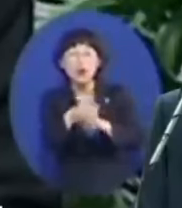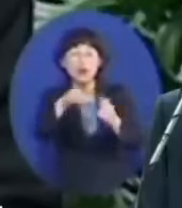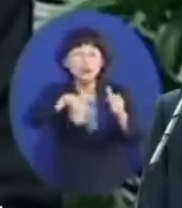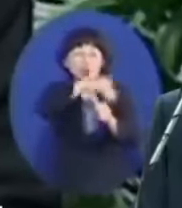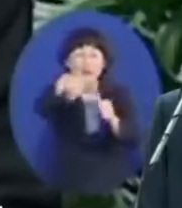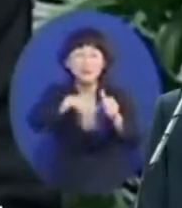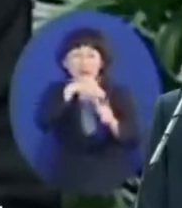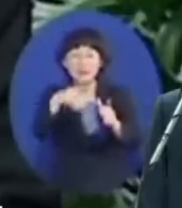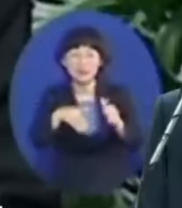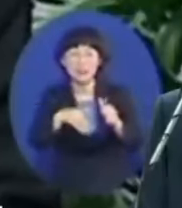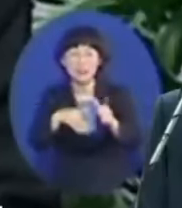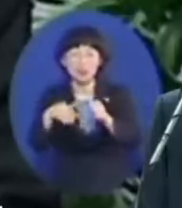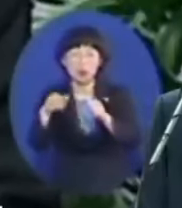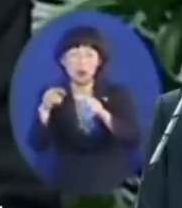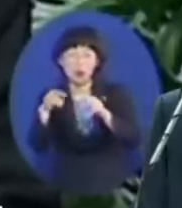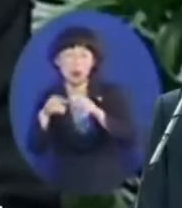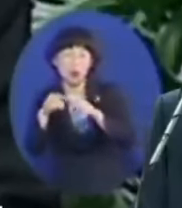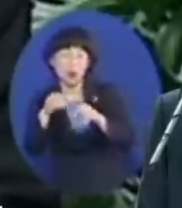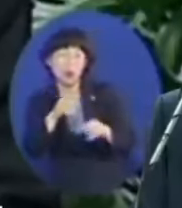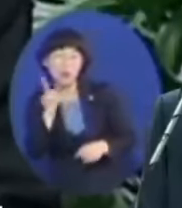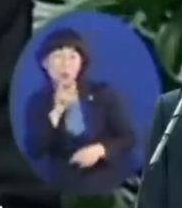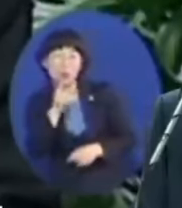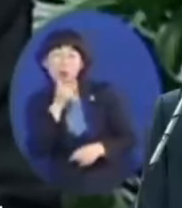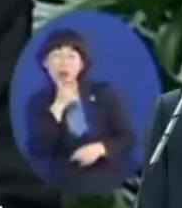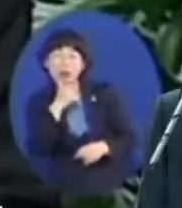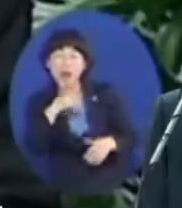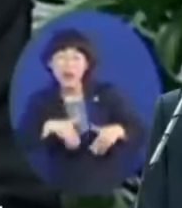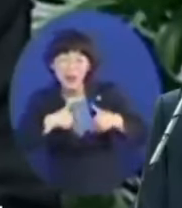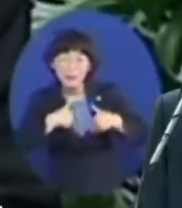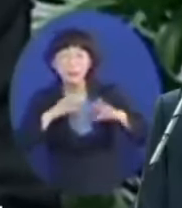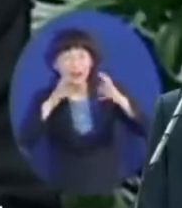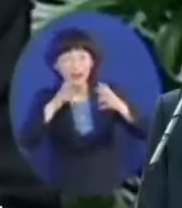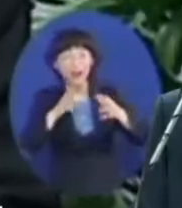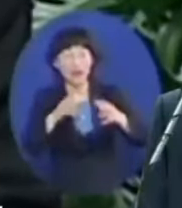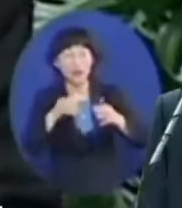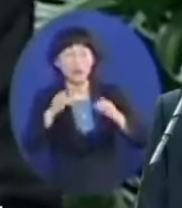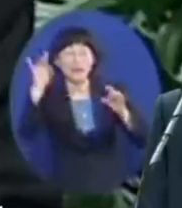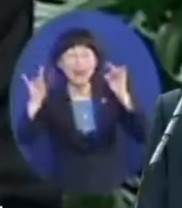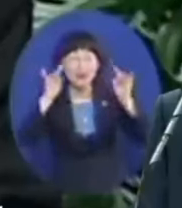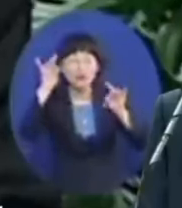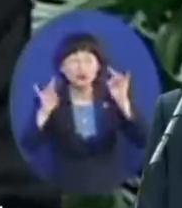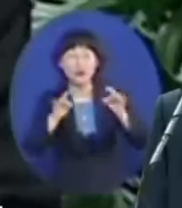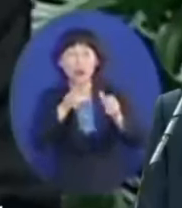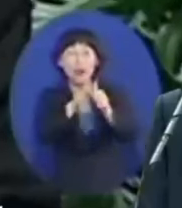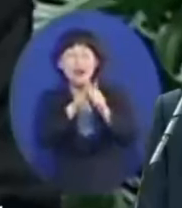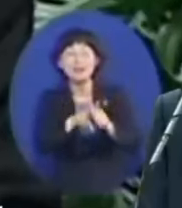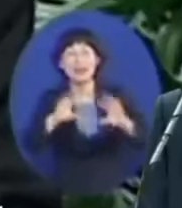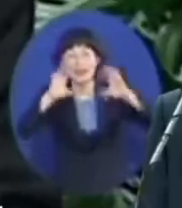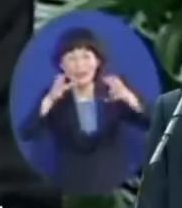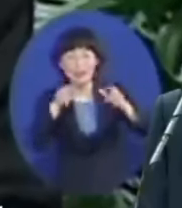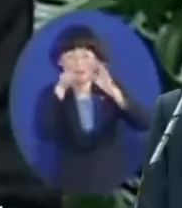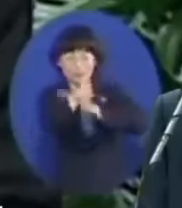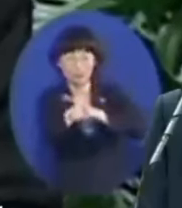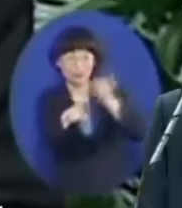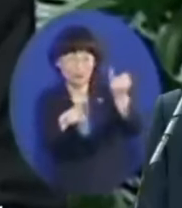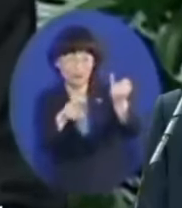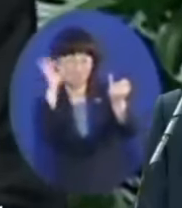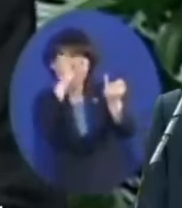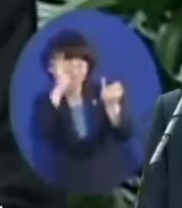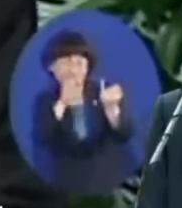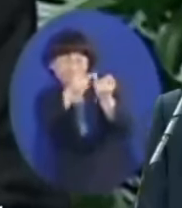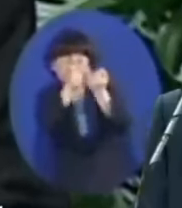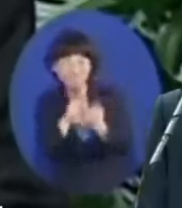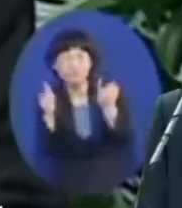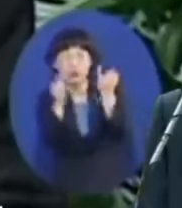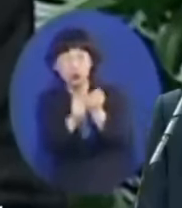또 연애 반으로 월남에 가서 혹은 태국에 가서 말레이시아에 가서 결혼을 해옵니다. 그래 와서